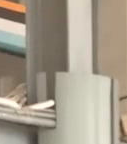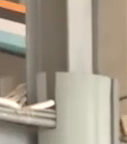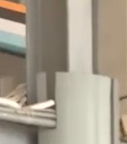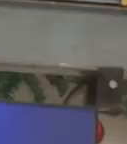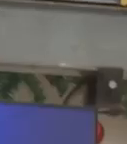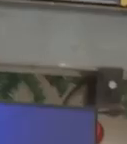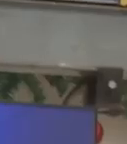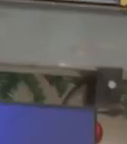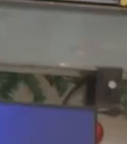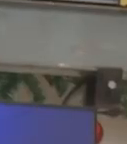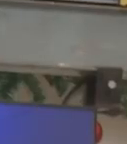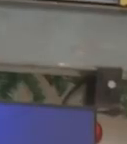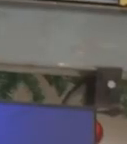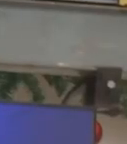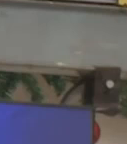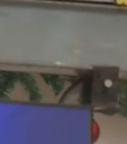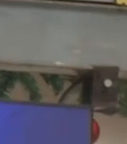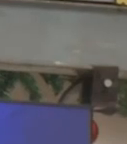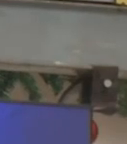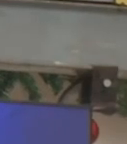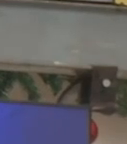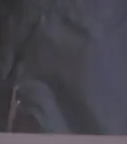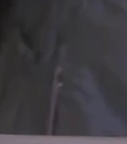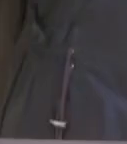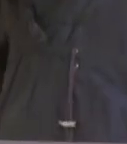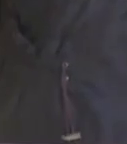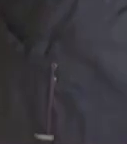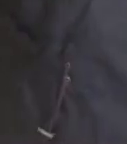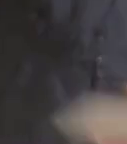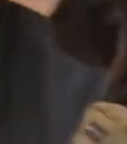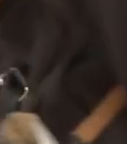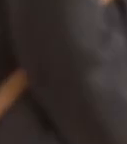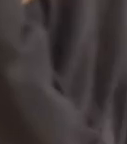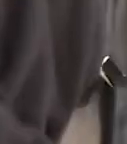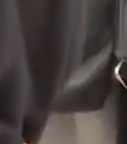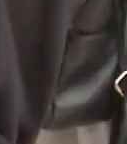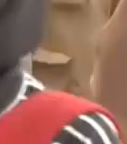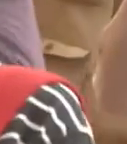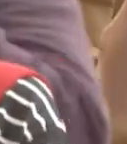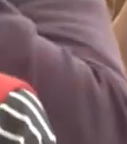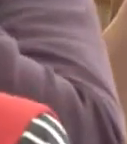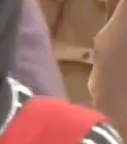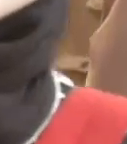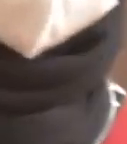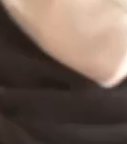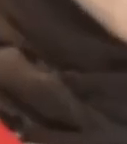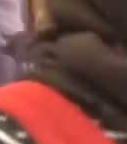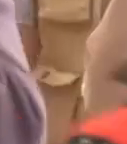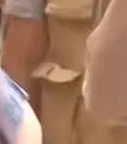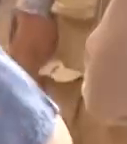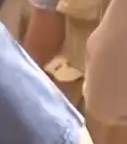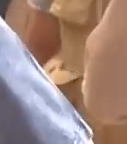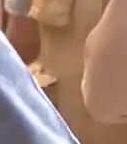sepanjang periode liburan tahun baru, dengan keberangkatan terbanyak pada hari ini sebanyak 23.000 tiket. PT KAI menyiapkan